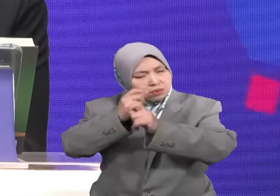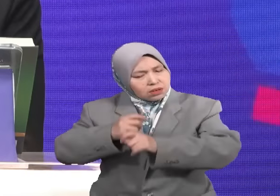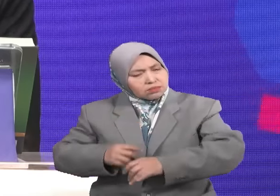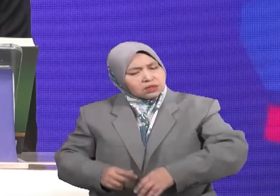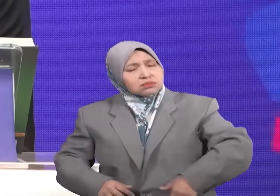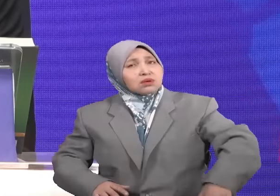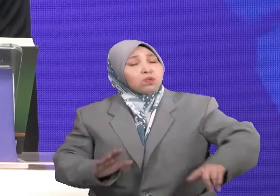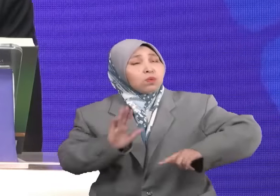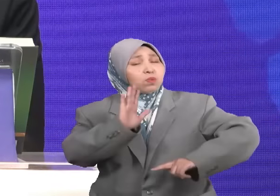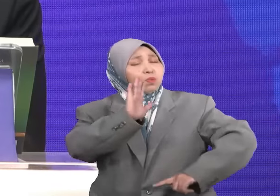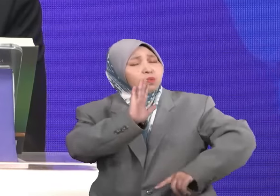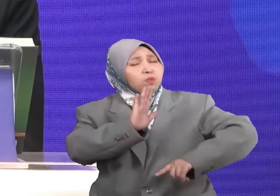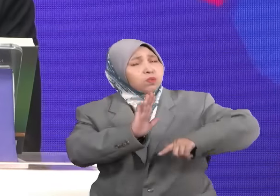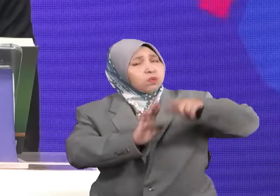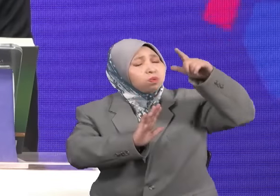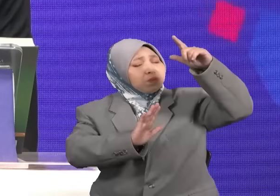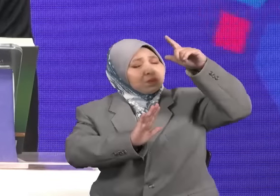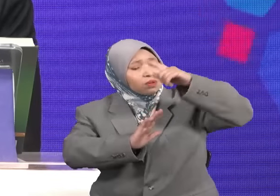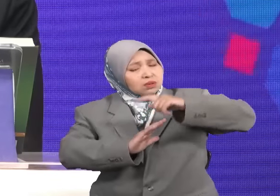فوقهم يوم